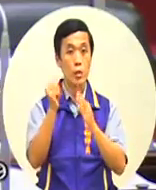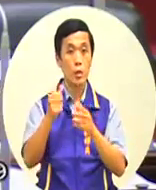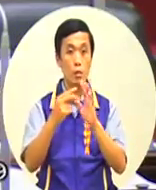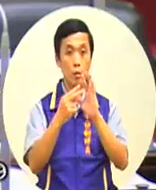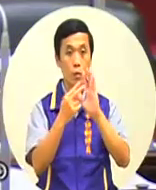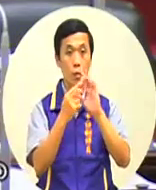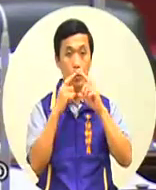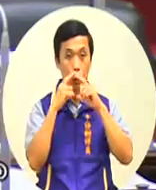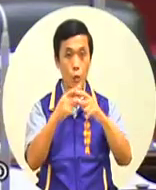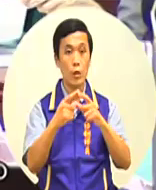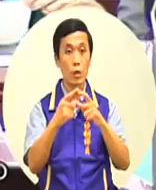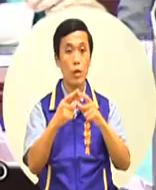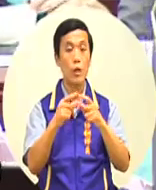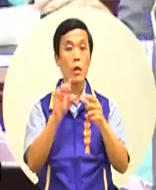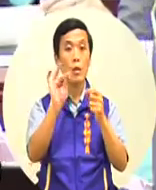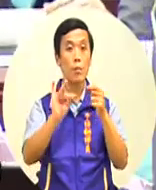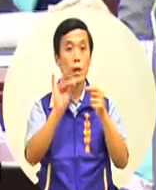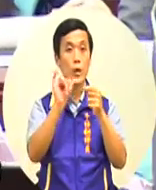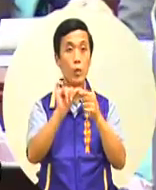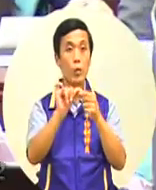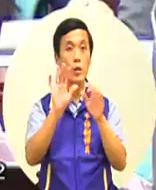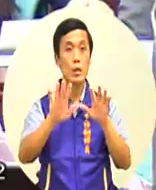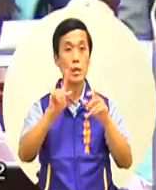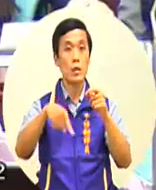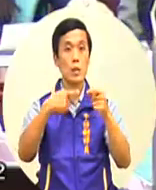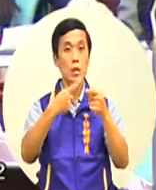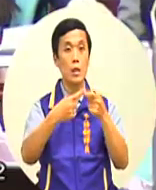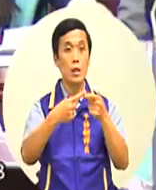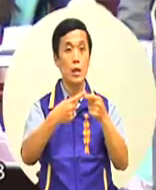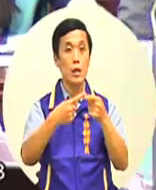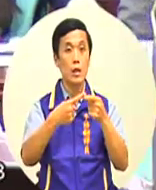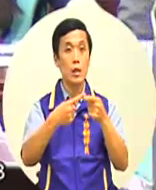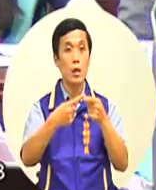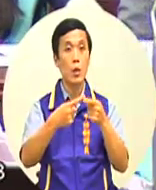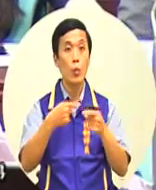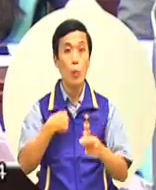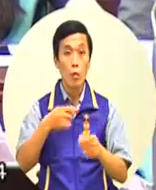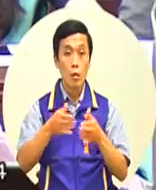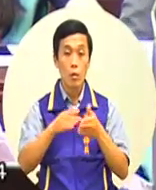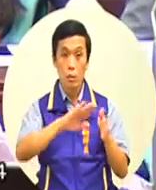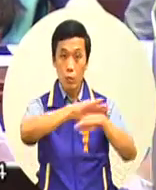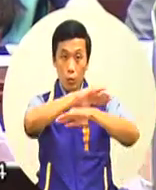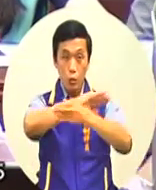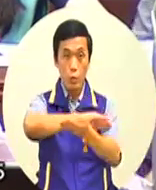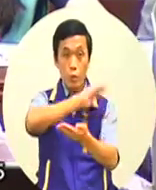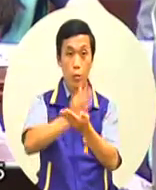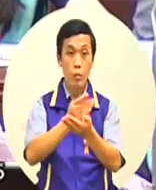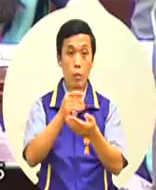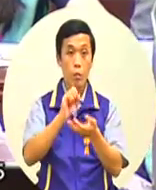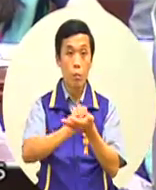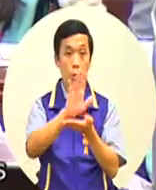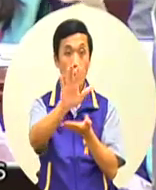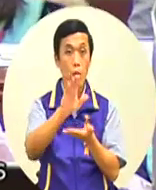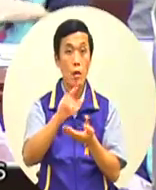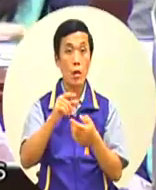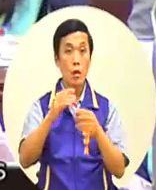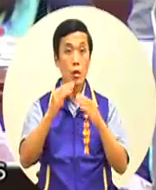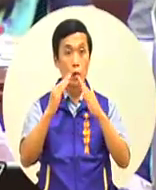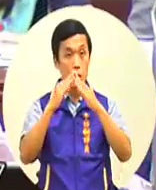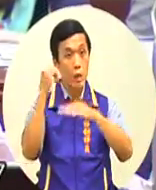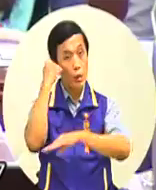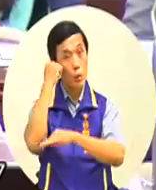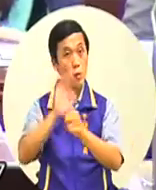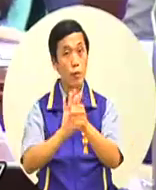105年，我们今年的部分，我要全部吗？ 居家服务